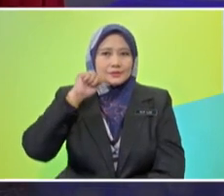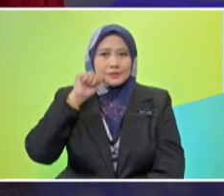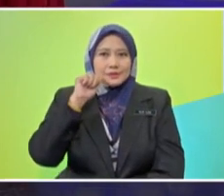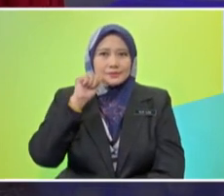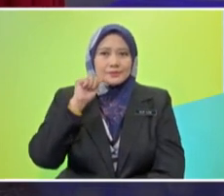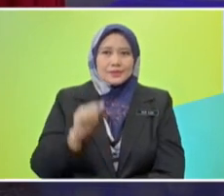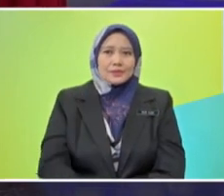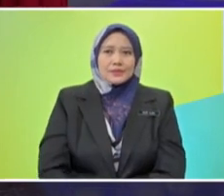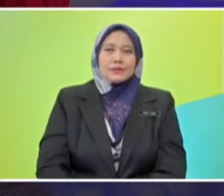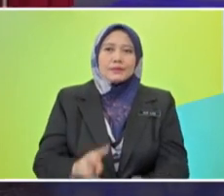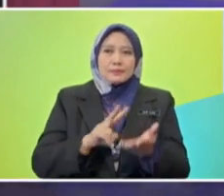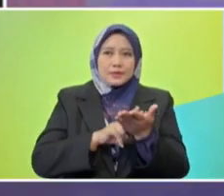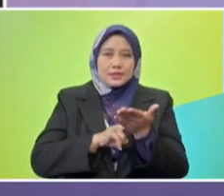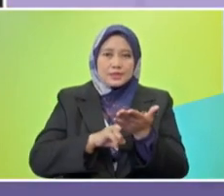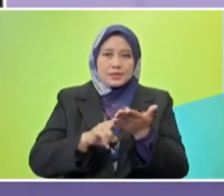Amni.